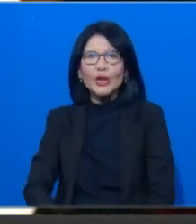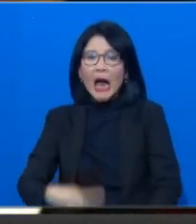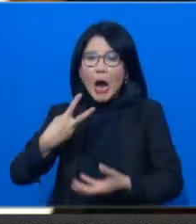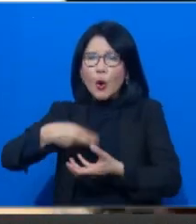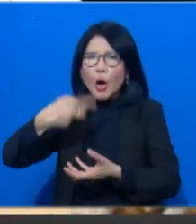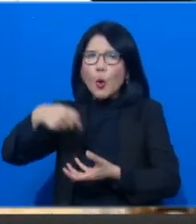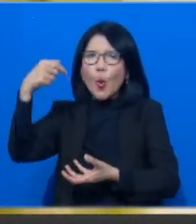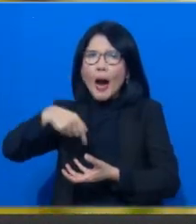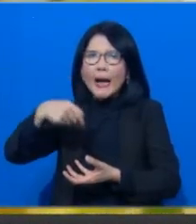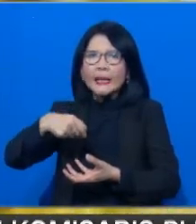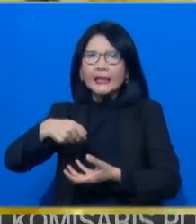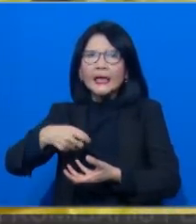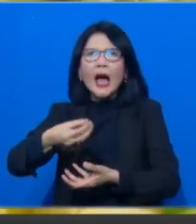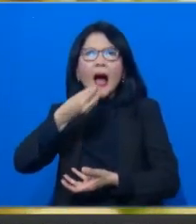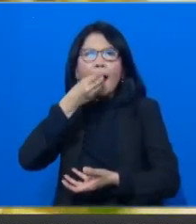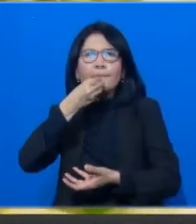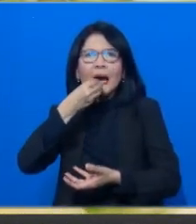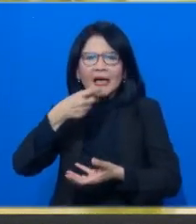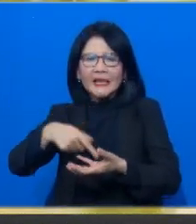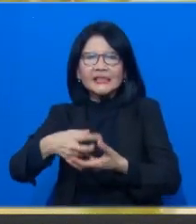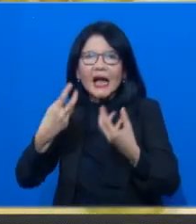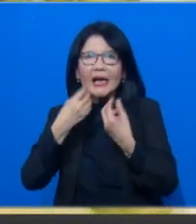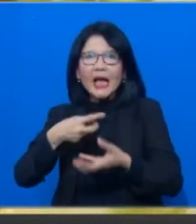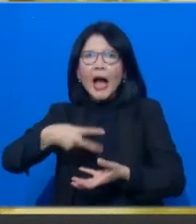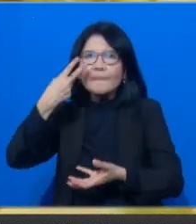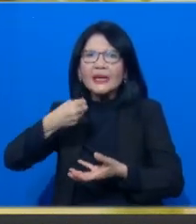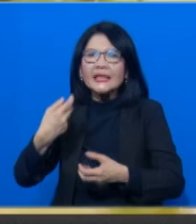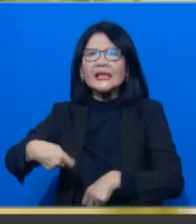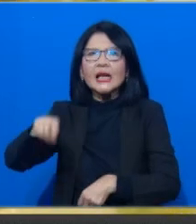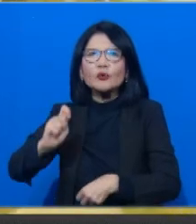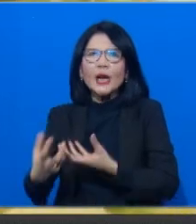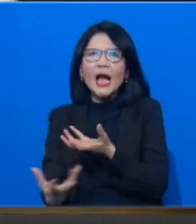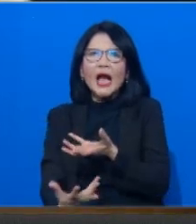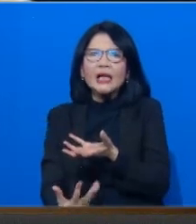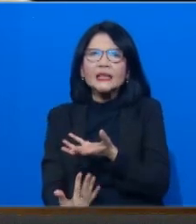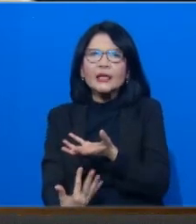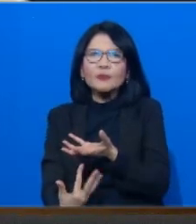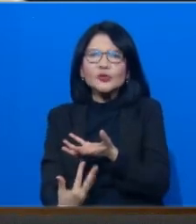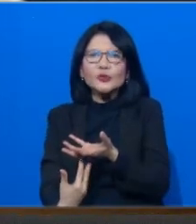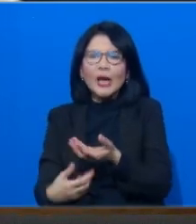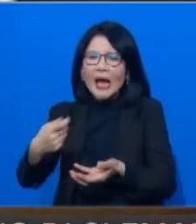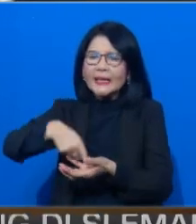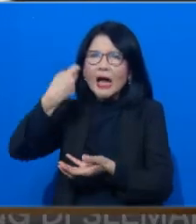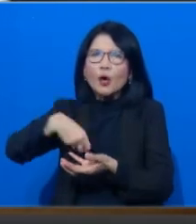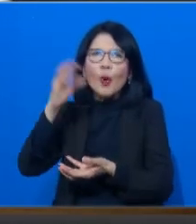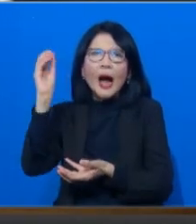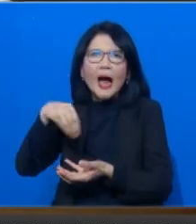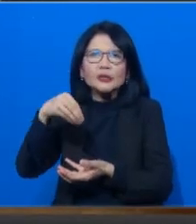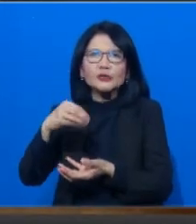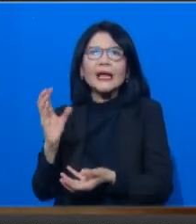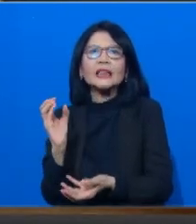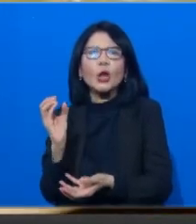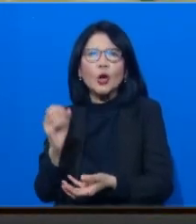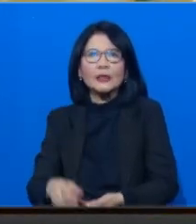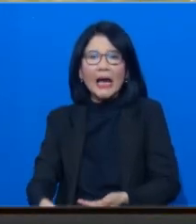asli merupakan sajian kuliner berbahan dasar mie dan sayuran yang direbus dengan kuah kaldu plus telur bebek. Adanya